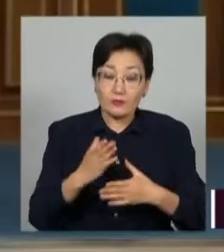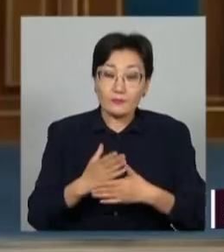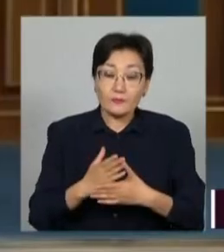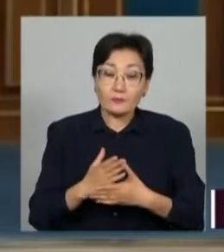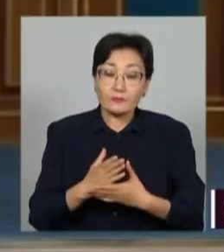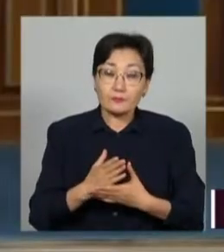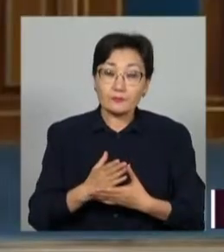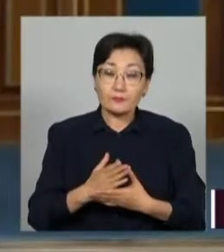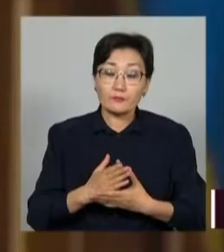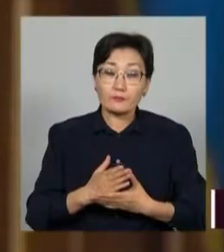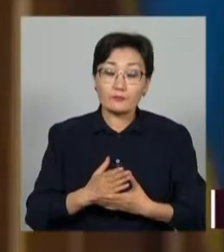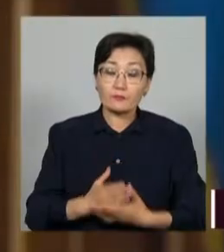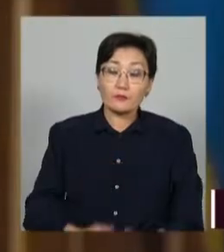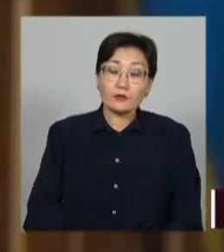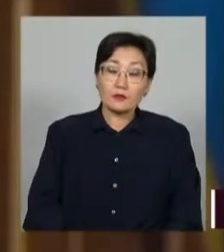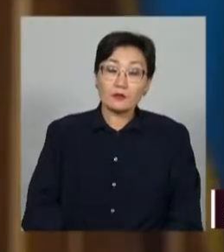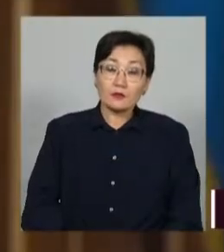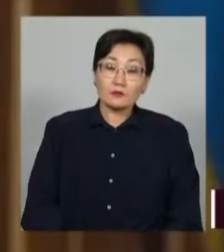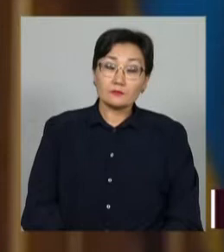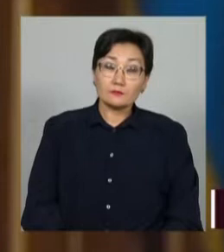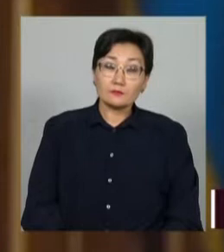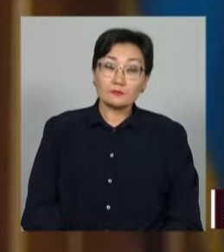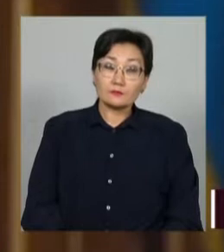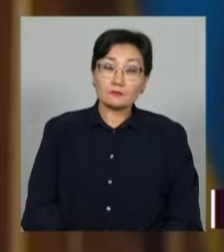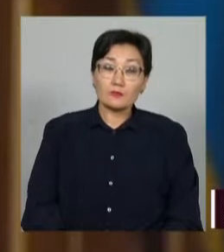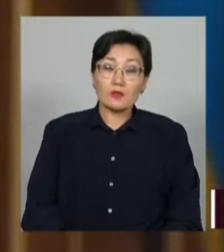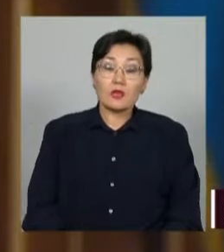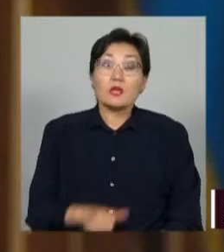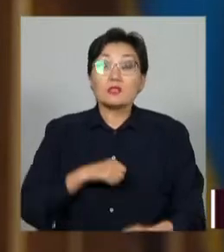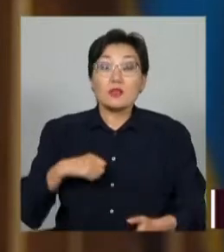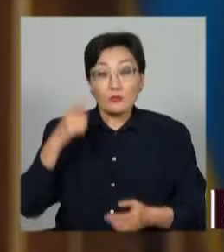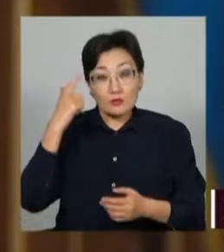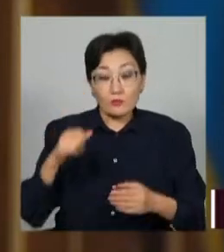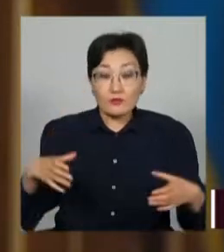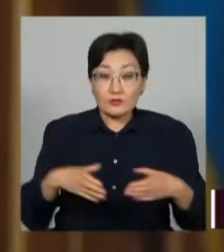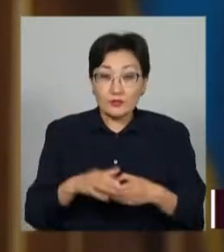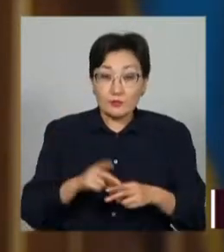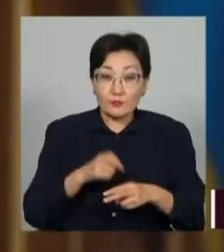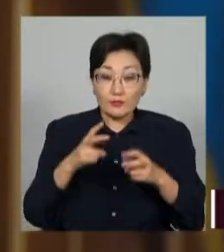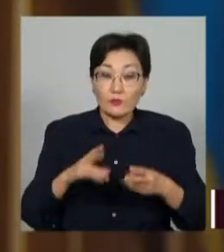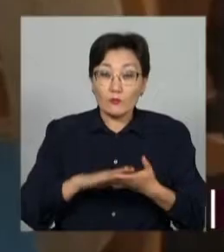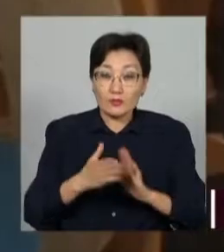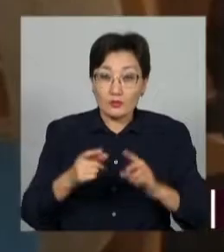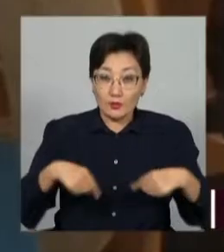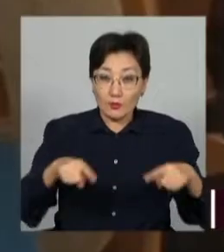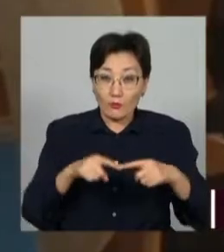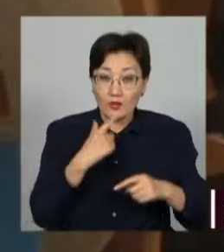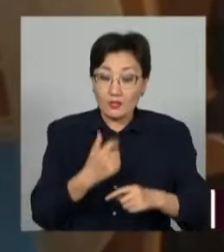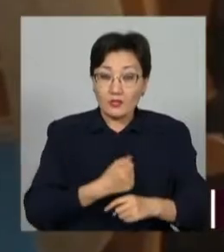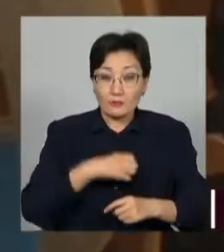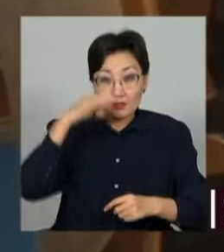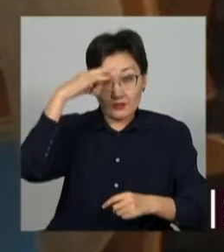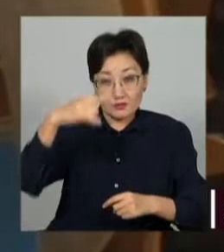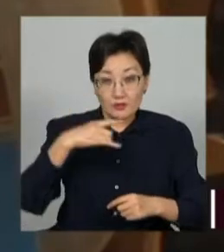Что касается слухов о том, что мы, дескать, задолжали и так далее. Өздеріңізге белгілі ұжымдық қауіпсіздік шарт ұйымының әскерлері Қазақстанға